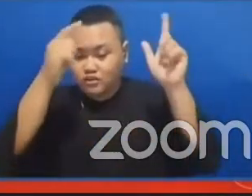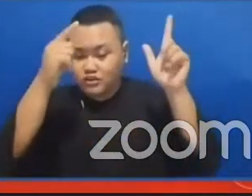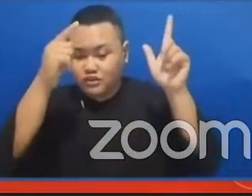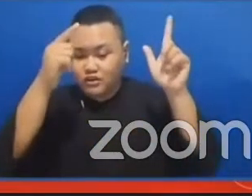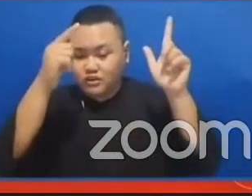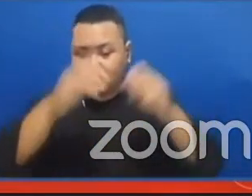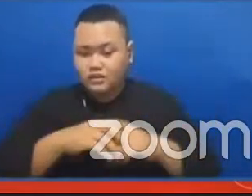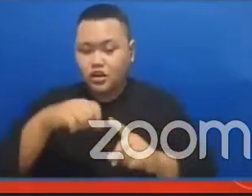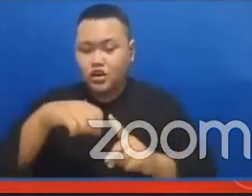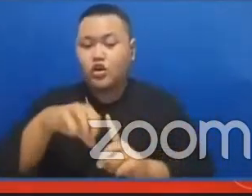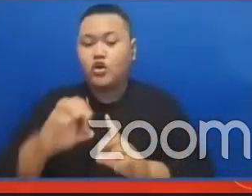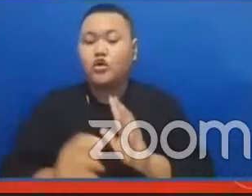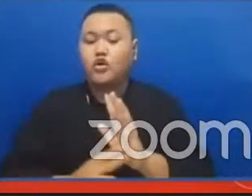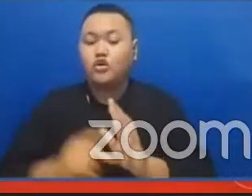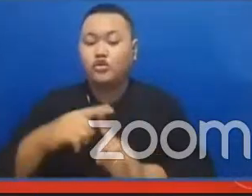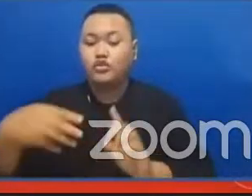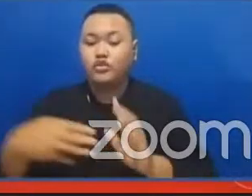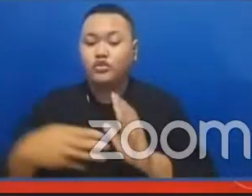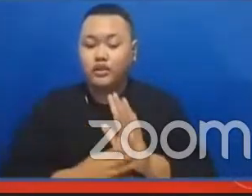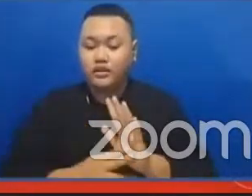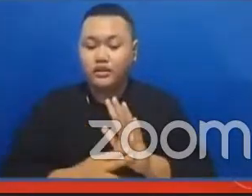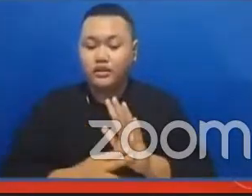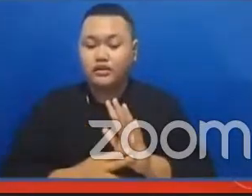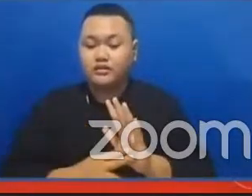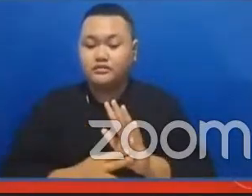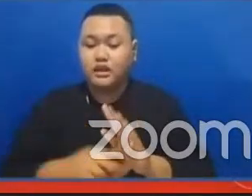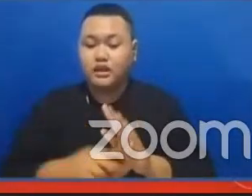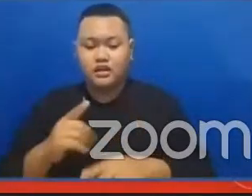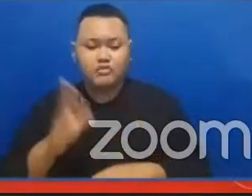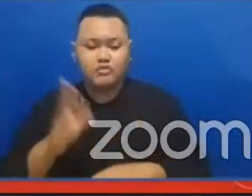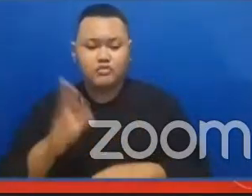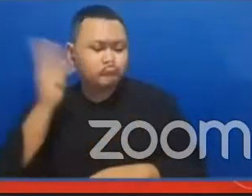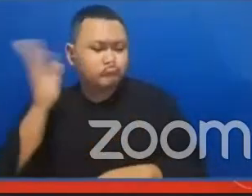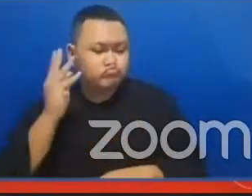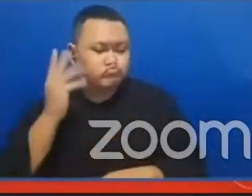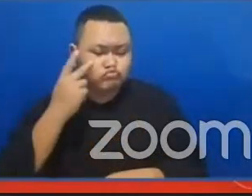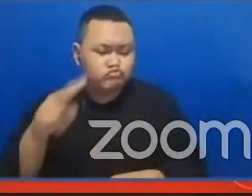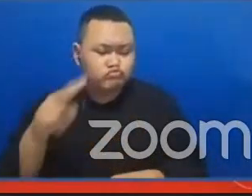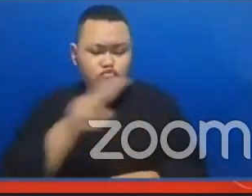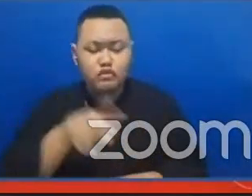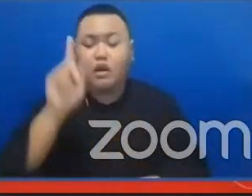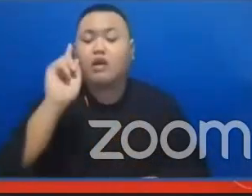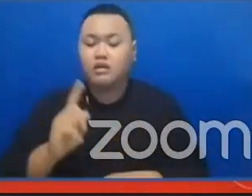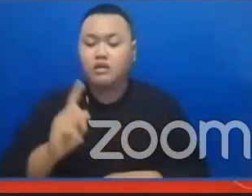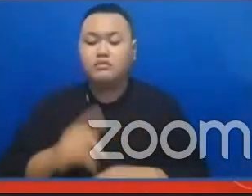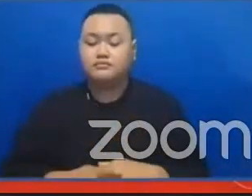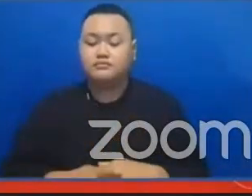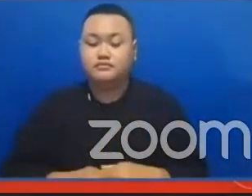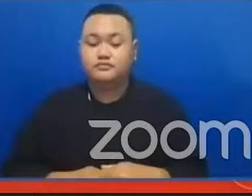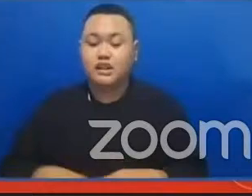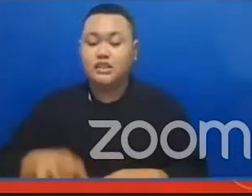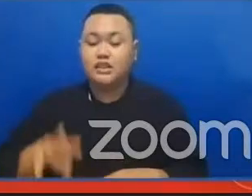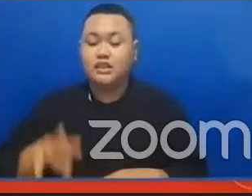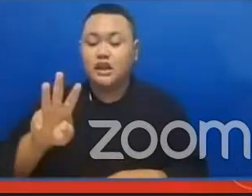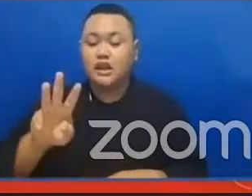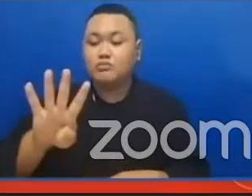kami publikasi baik itu ada video, ada audio, ada yang berupa PDF dan web ada di